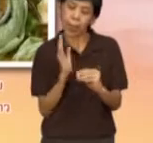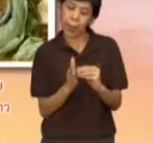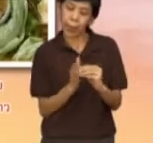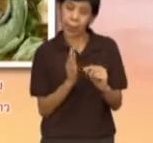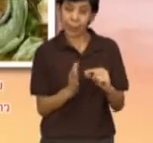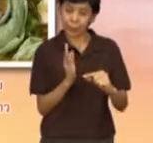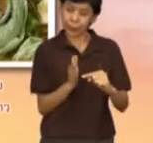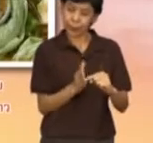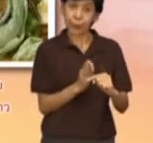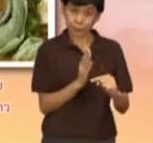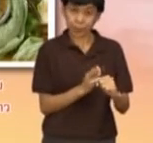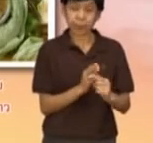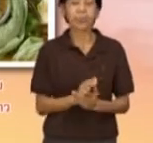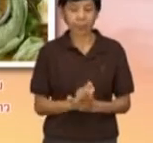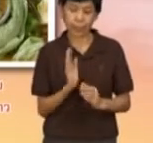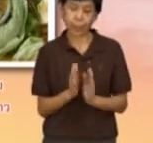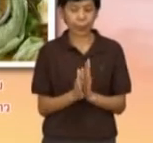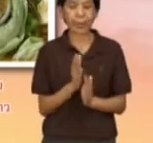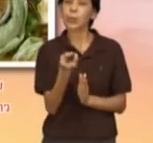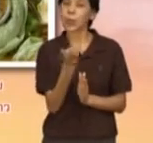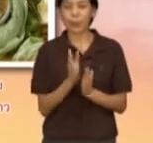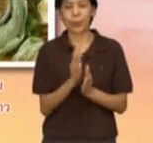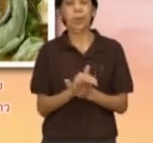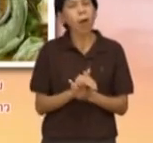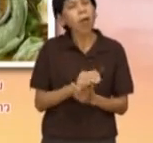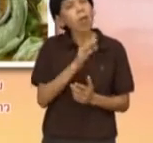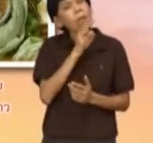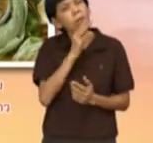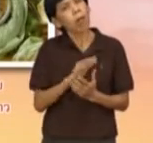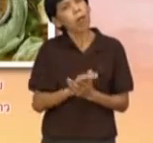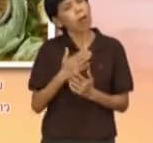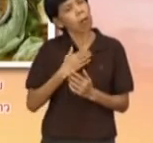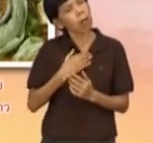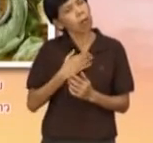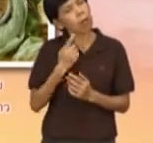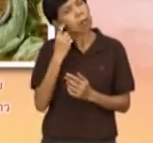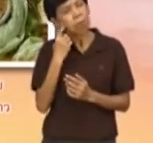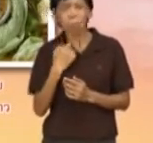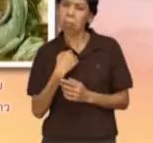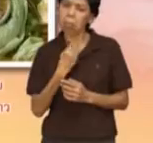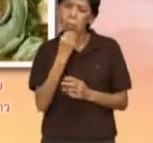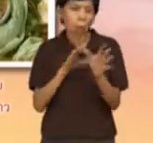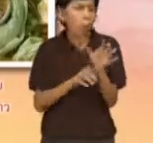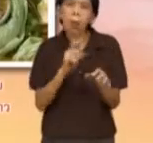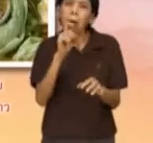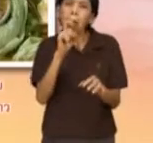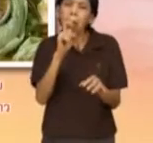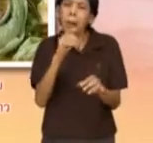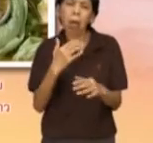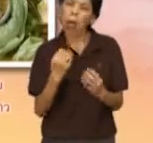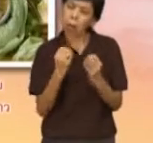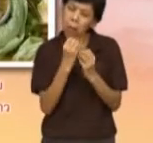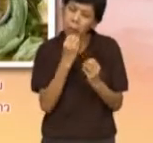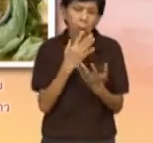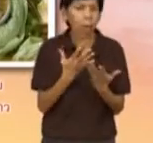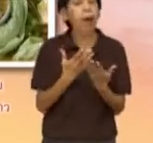งนะคะ อ๋อ สับกุ้ง ถ้าหากว่าเราไม่ใช้กุ้งบางคนแพ้กุ้งใช้เป็นอย่างอื่นได้ไหมคะ ได้